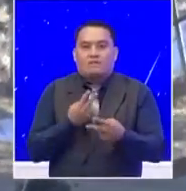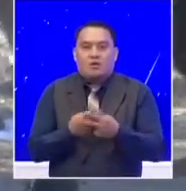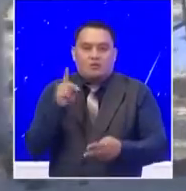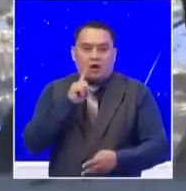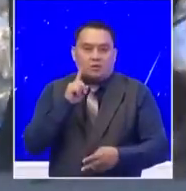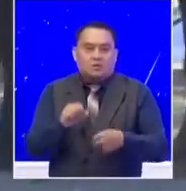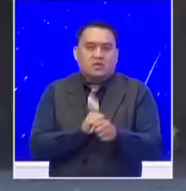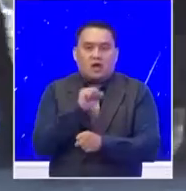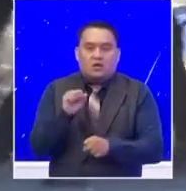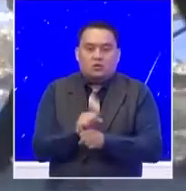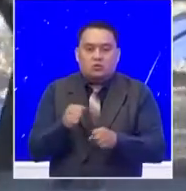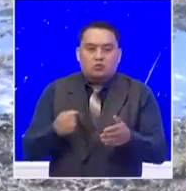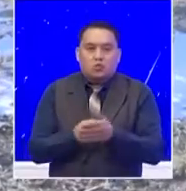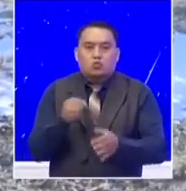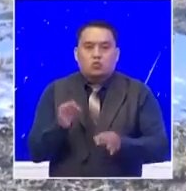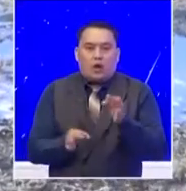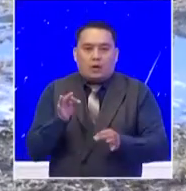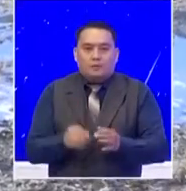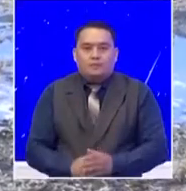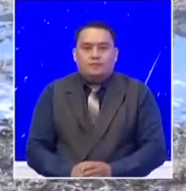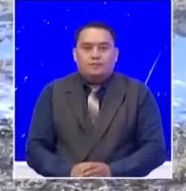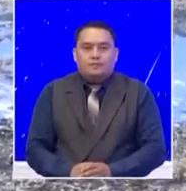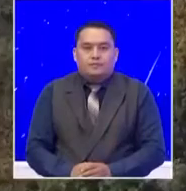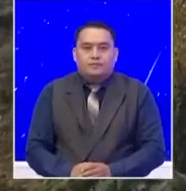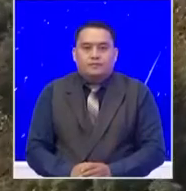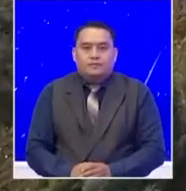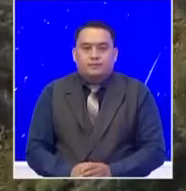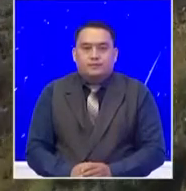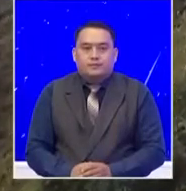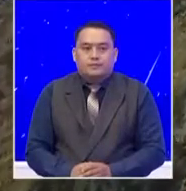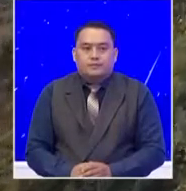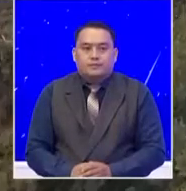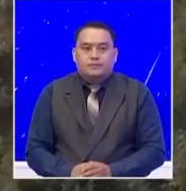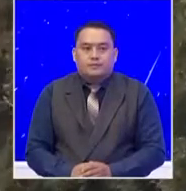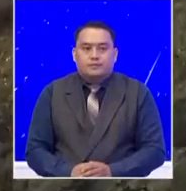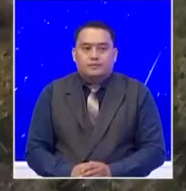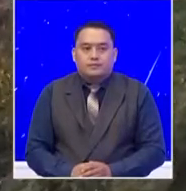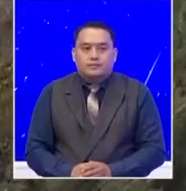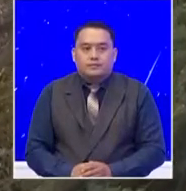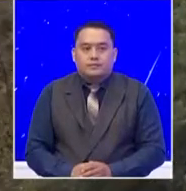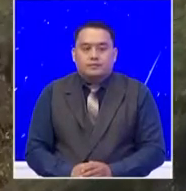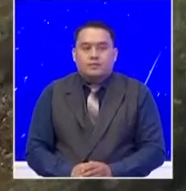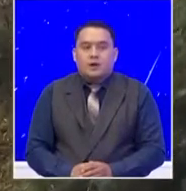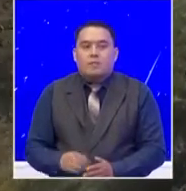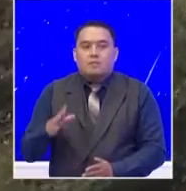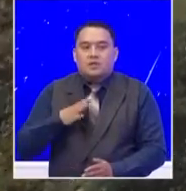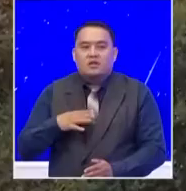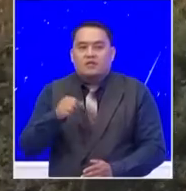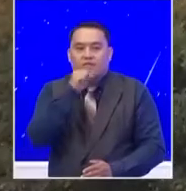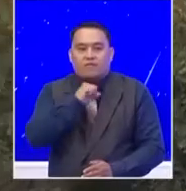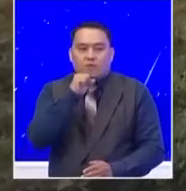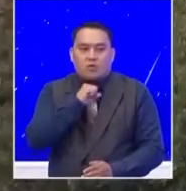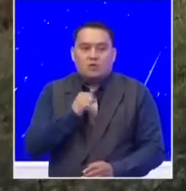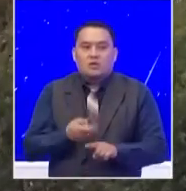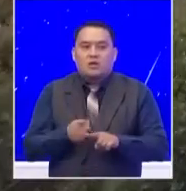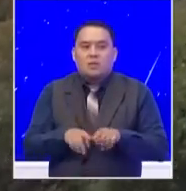на спецстоянку до решения суда. Вот этих двух телок восьмимесячных была совершена кража. Вот буквально в